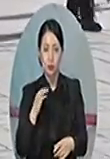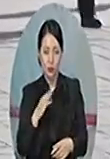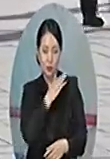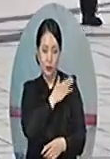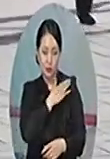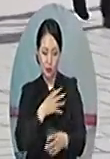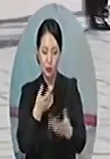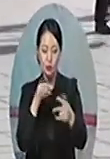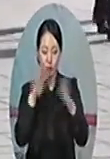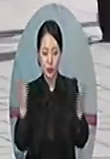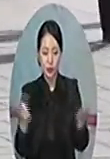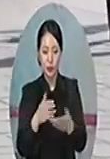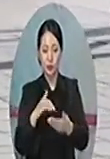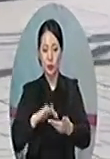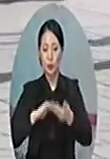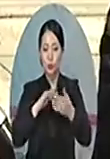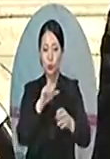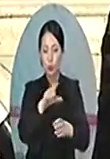сайжруулна гэлээ.